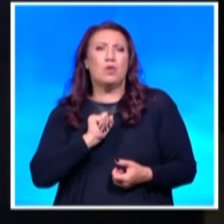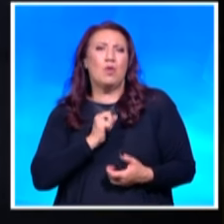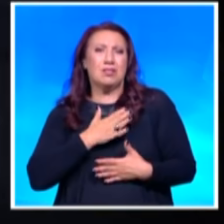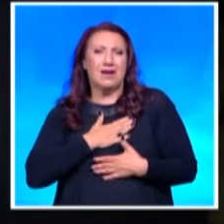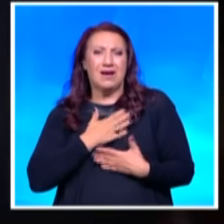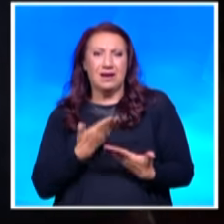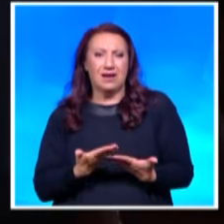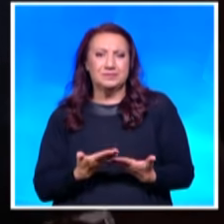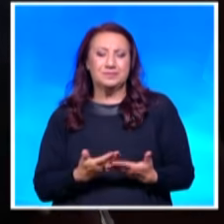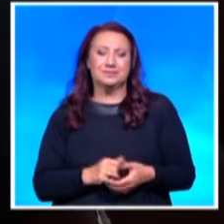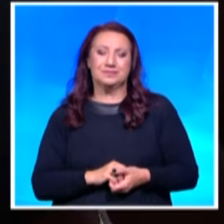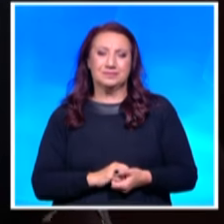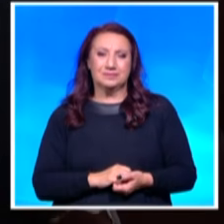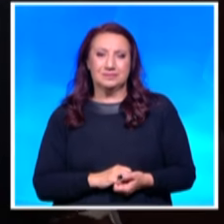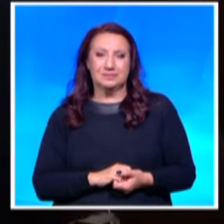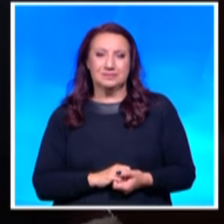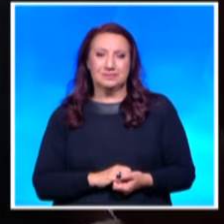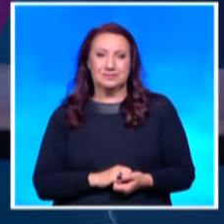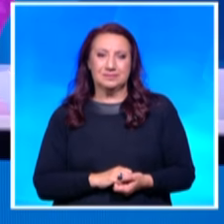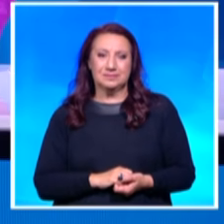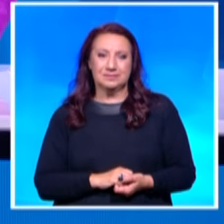За BTV новините, Бесте Сабри.